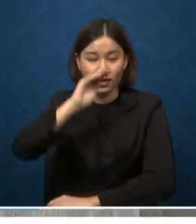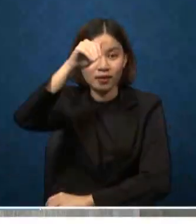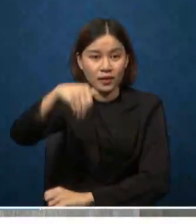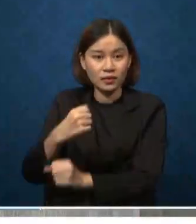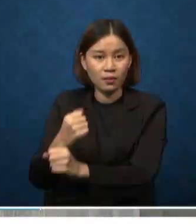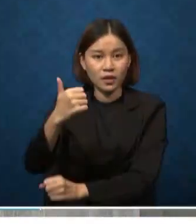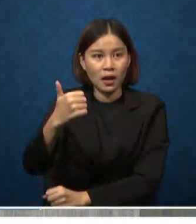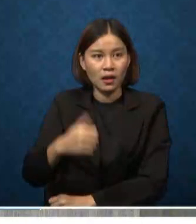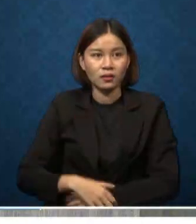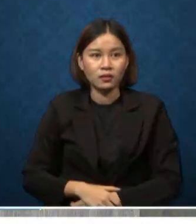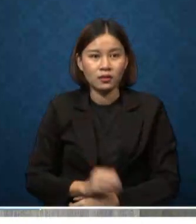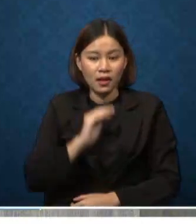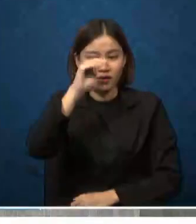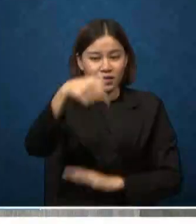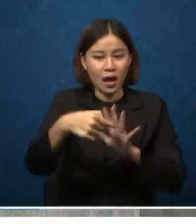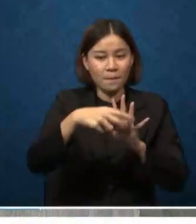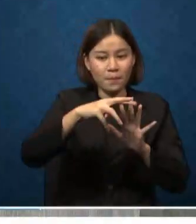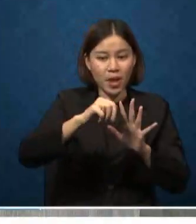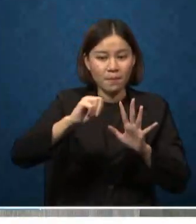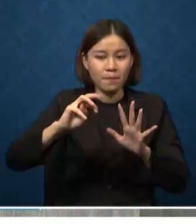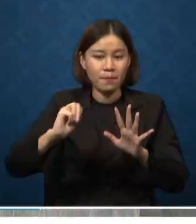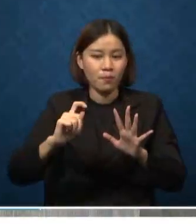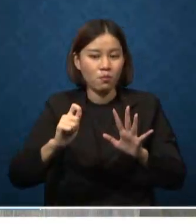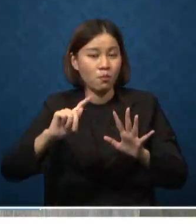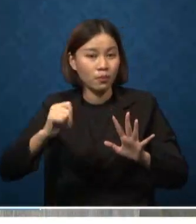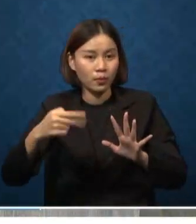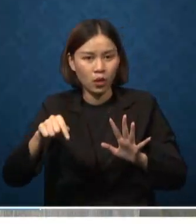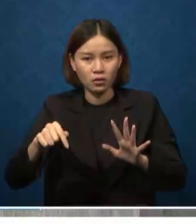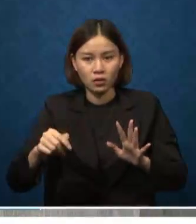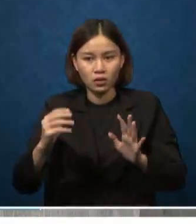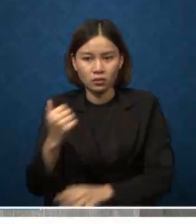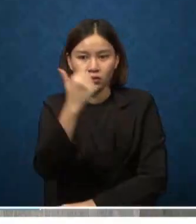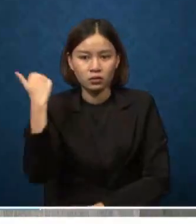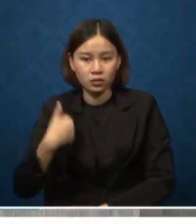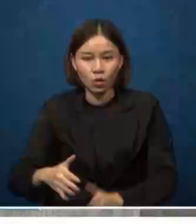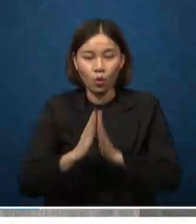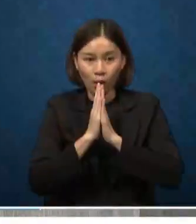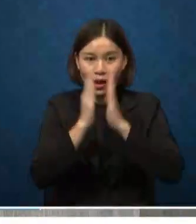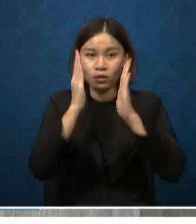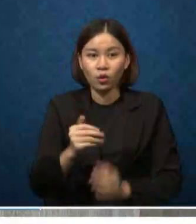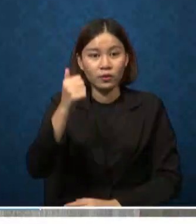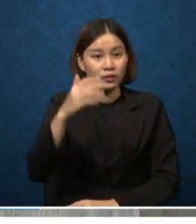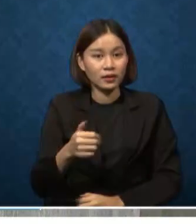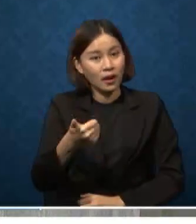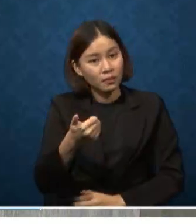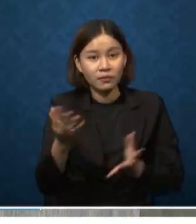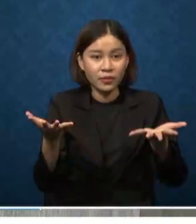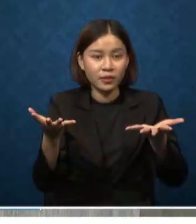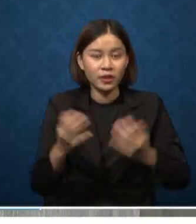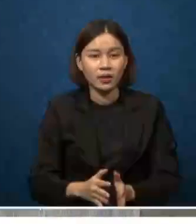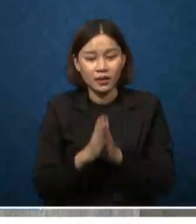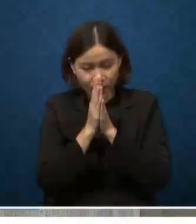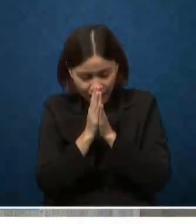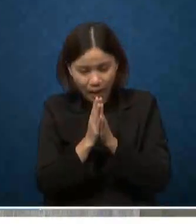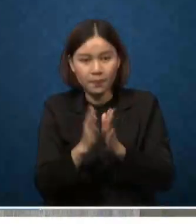ผมไม่เห็นช้างแมมมอธช้างแอฟริกาช้างอะไรที่มันไหว้คนได้มันกราบพระได้นะครับ